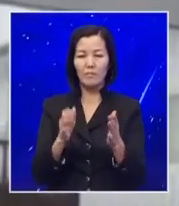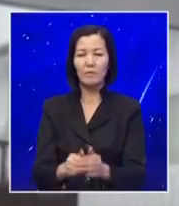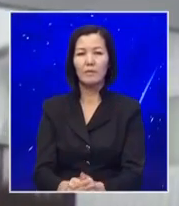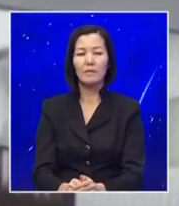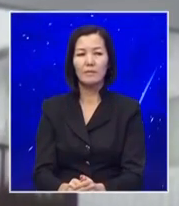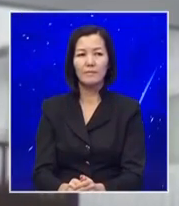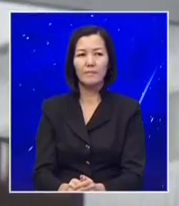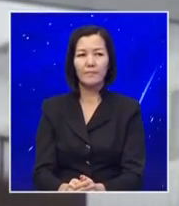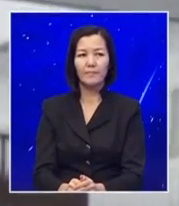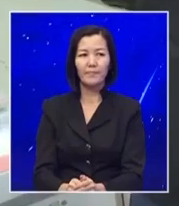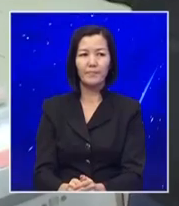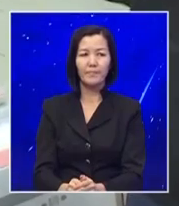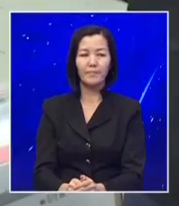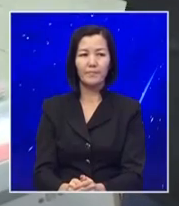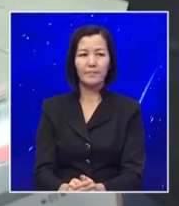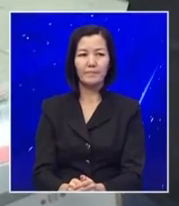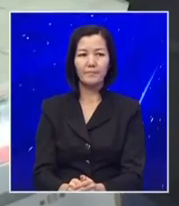толтырылды.